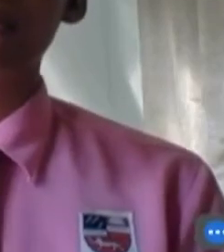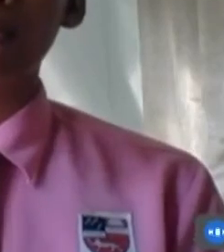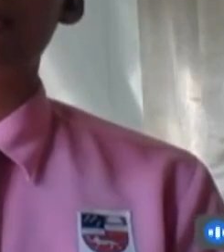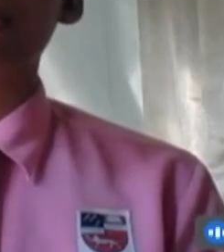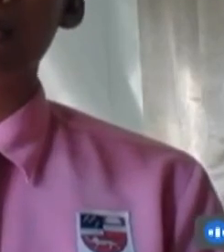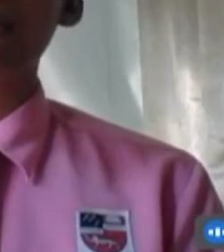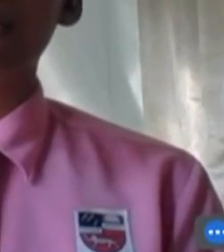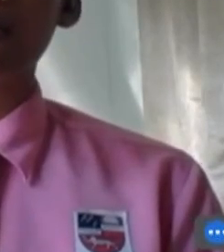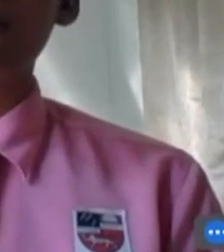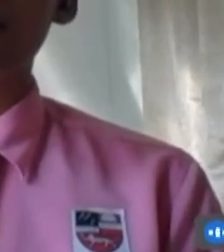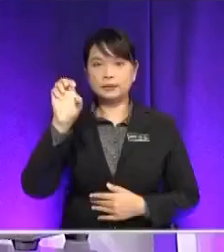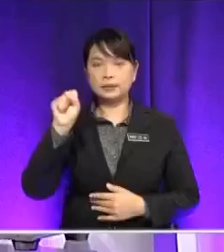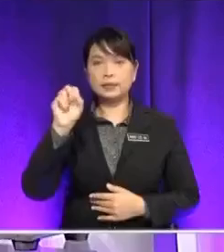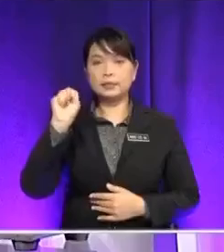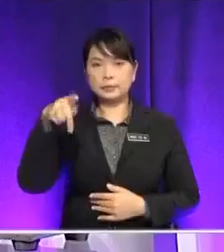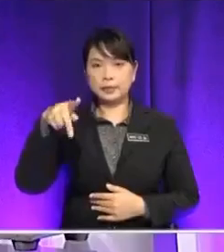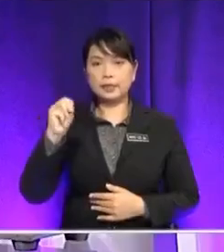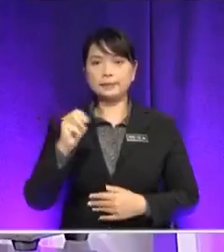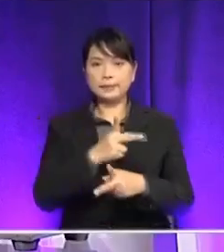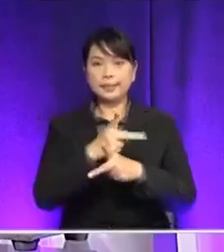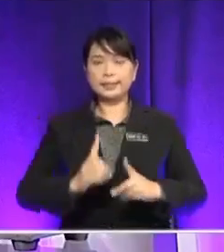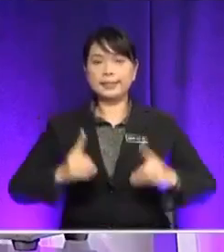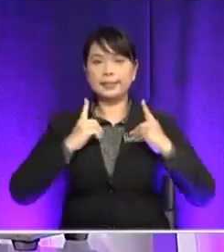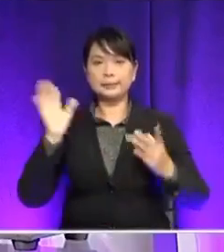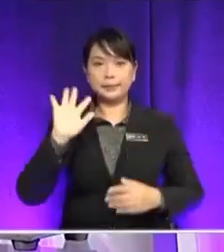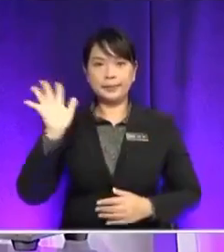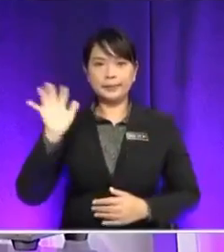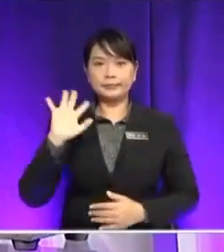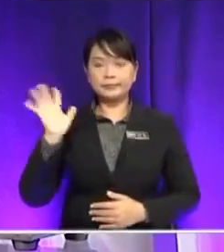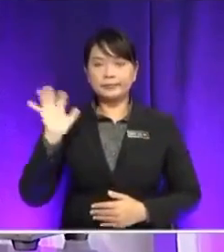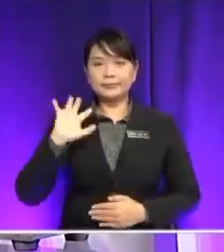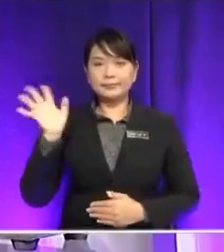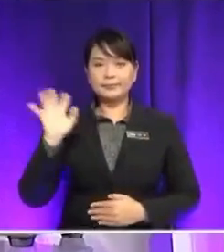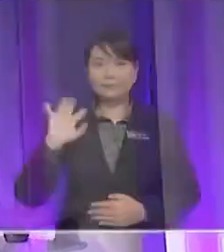gm22 saya kemana Zia samego jagain ini bye bye bye